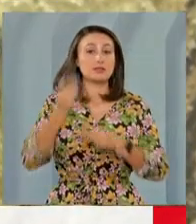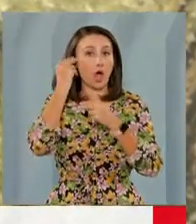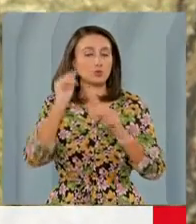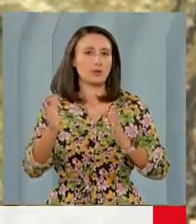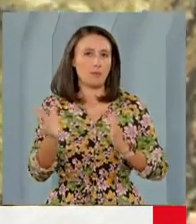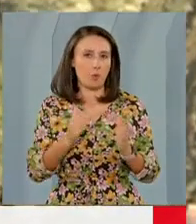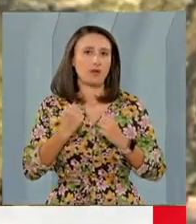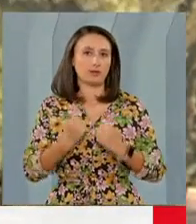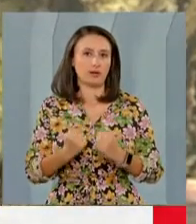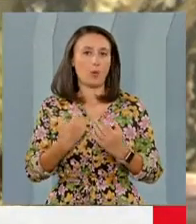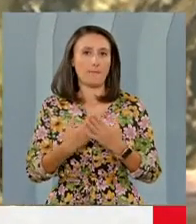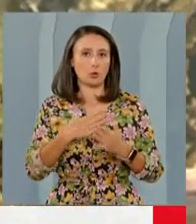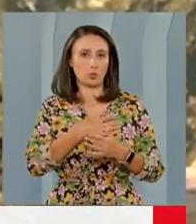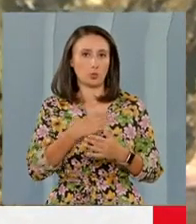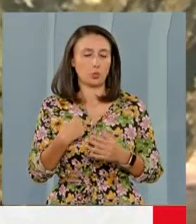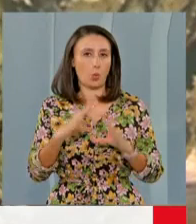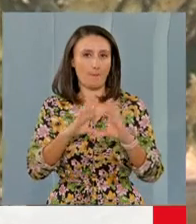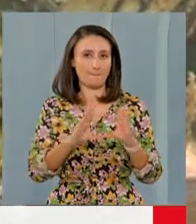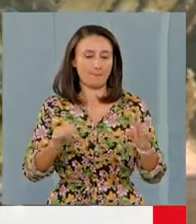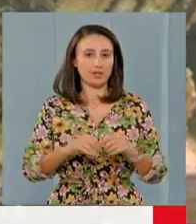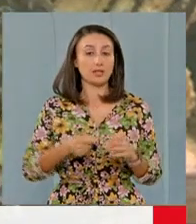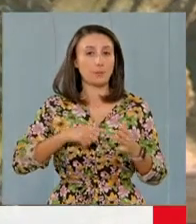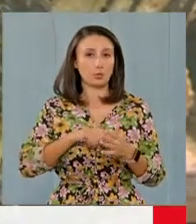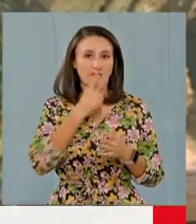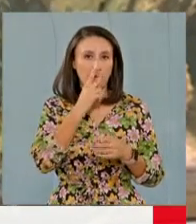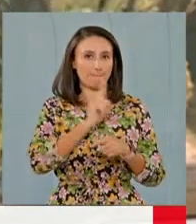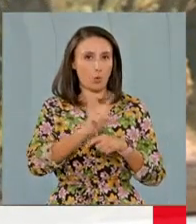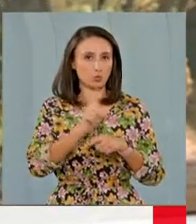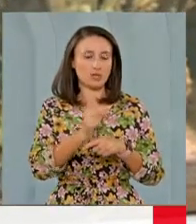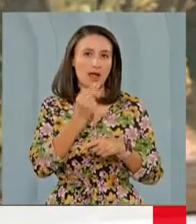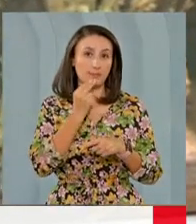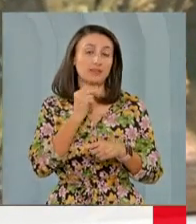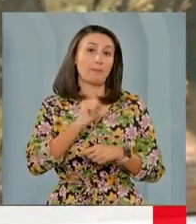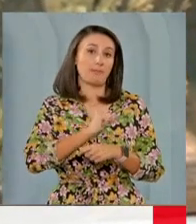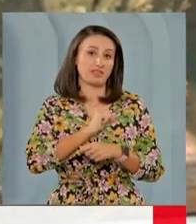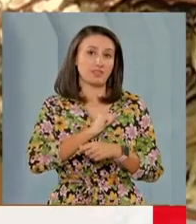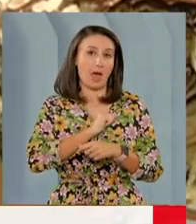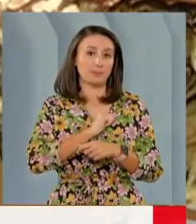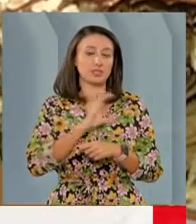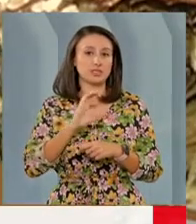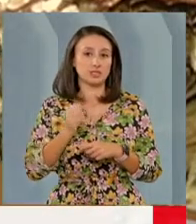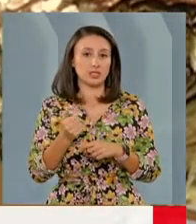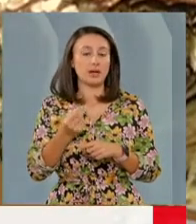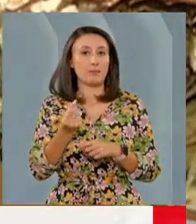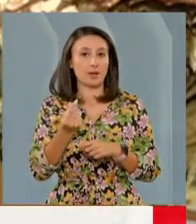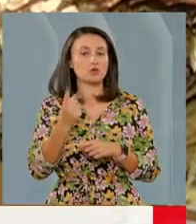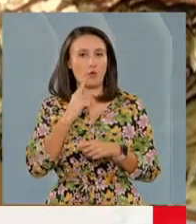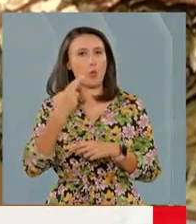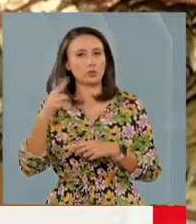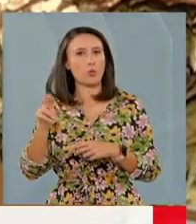tulburi pentru pentru români din punct de vedere al produselor alimentare și mi e teamă însă că prețurile vor continua să